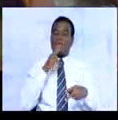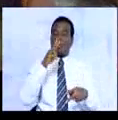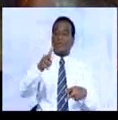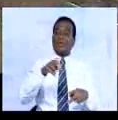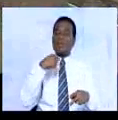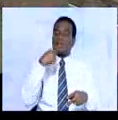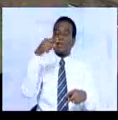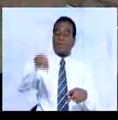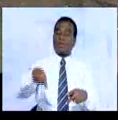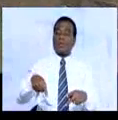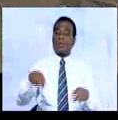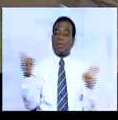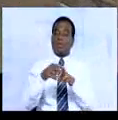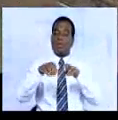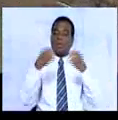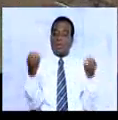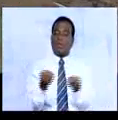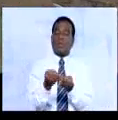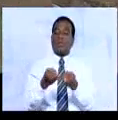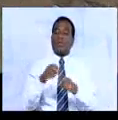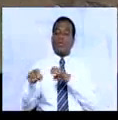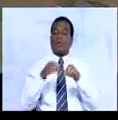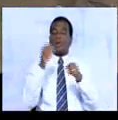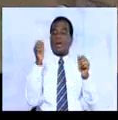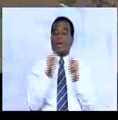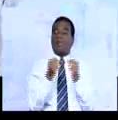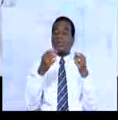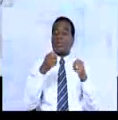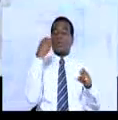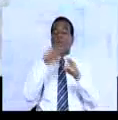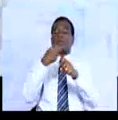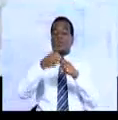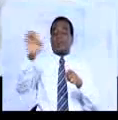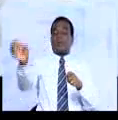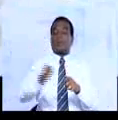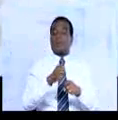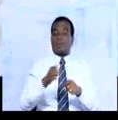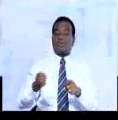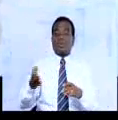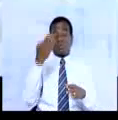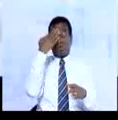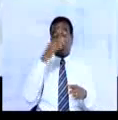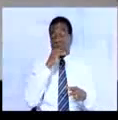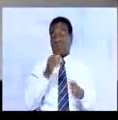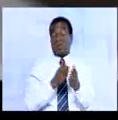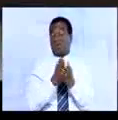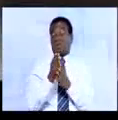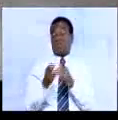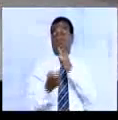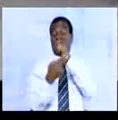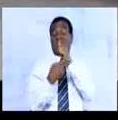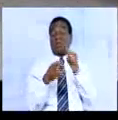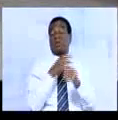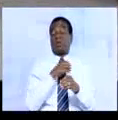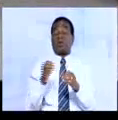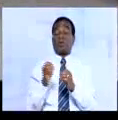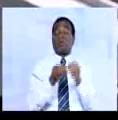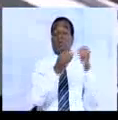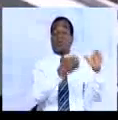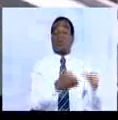révèle que les petites et moyennes entreprises font face à d'énormes difficultés. La méconnaissance des processus bancaires et des offres